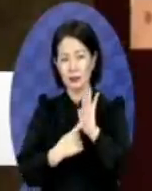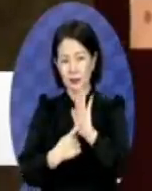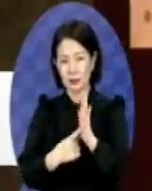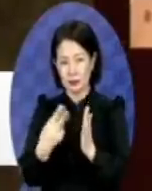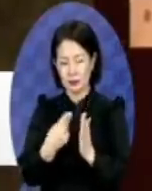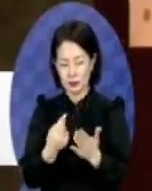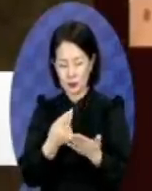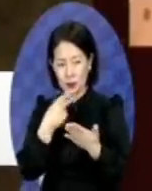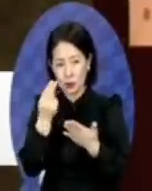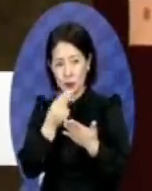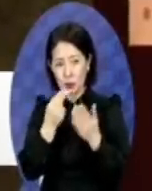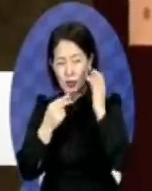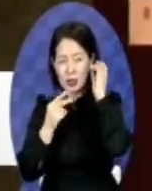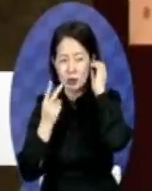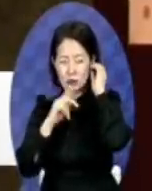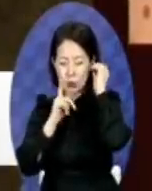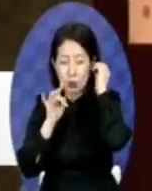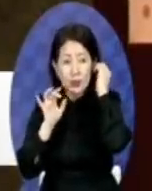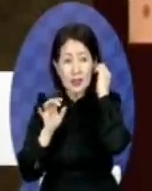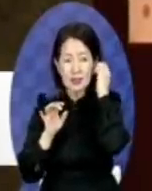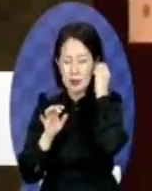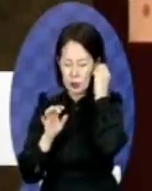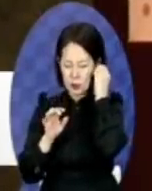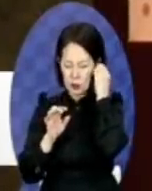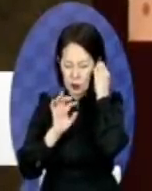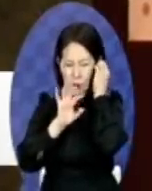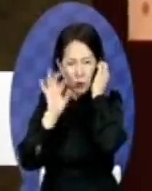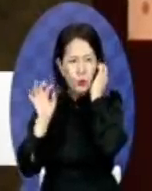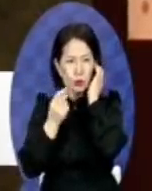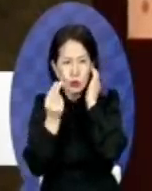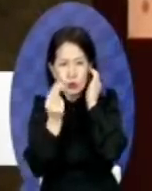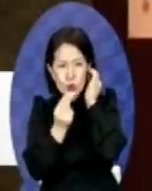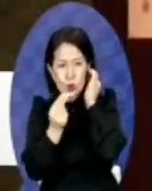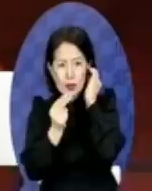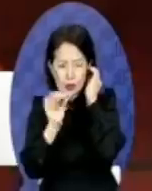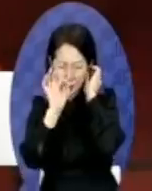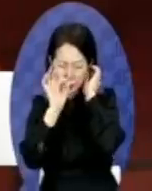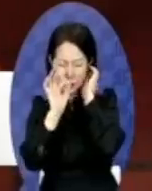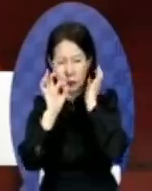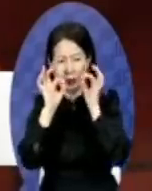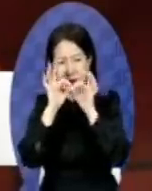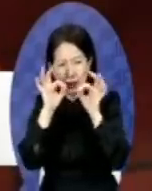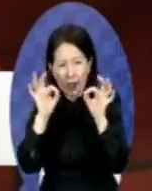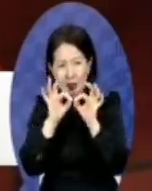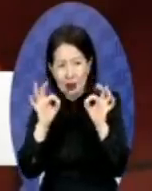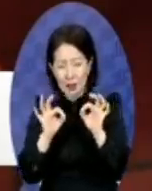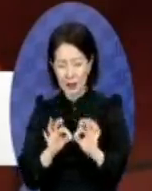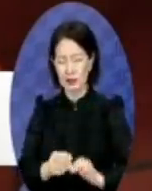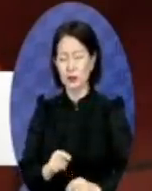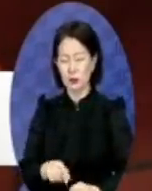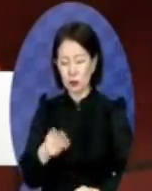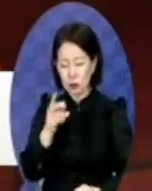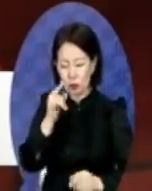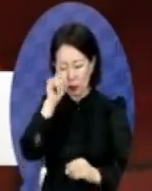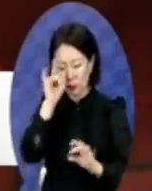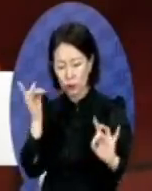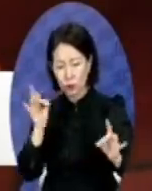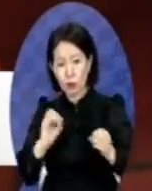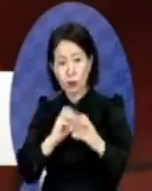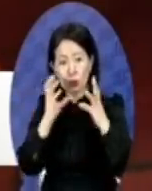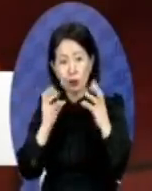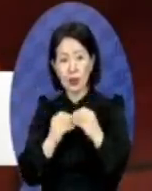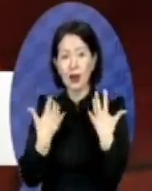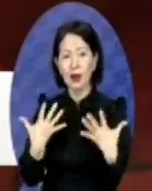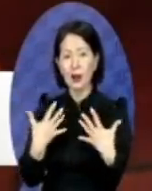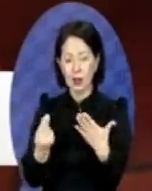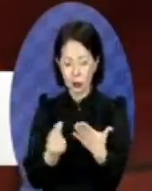нь зураас дүрс бүр нь нарийн утга агуулдаг учраас дэгийг эвддэггүй юм байна. Энэ жилийн бурхан бүтээх үйлд 13 зураач